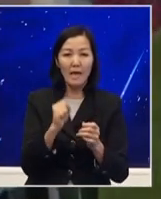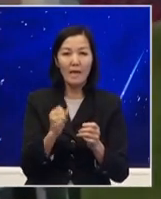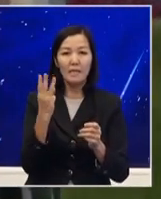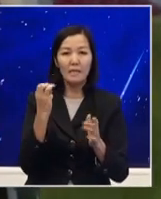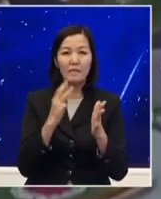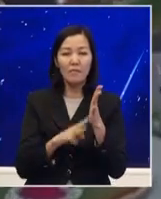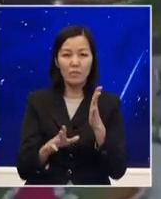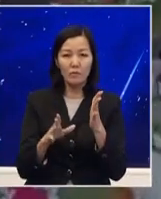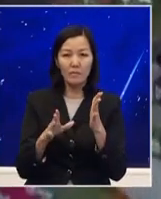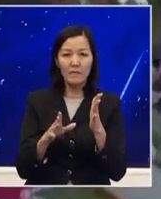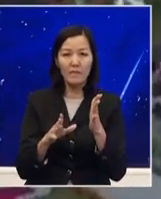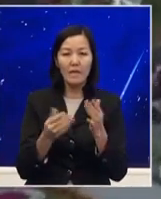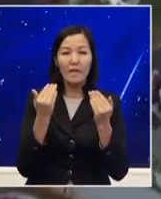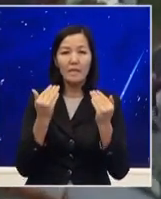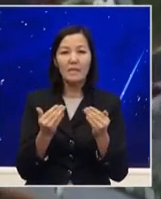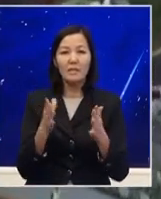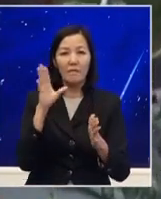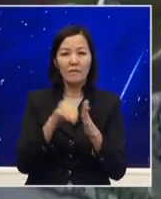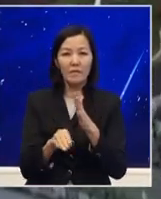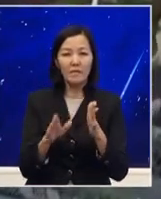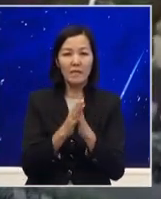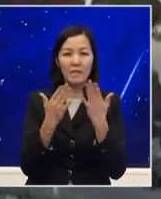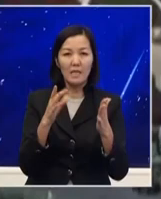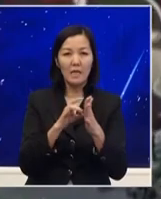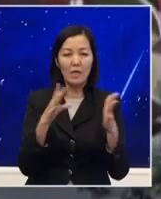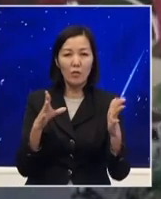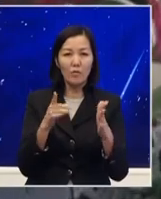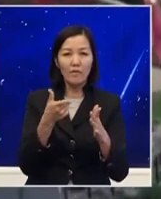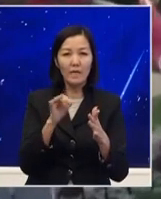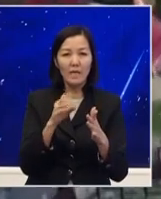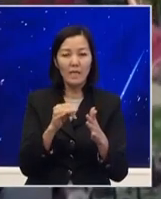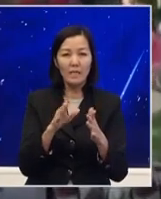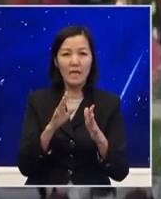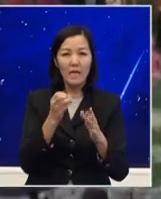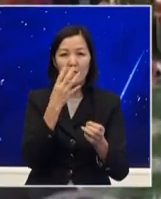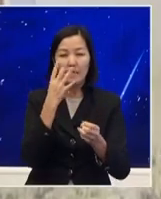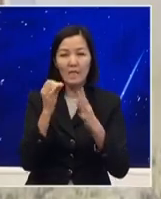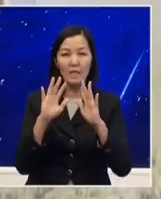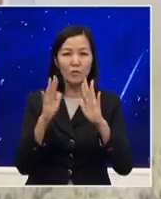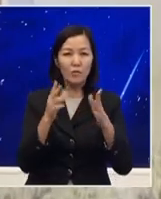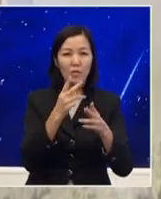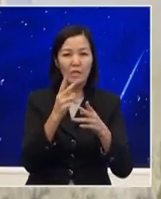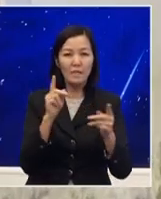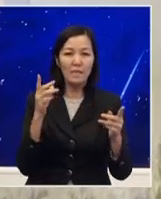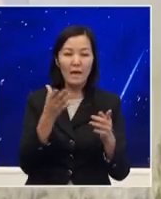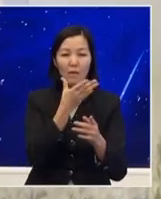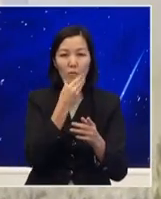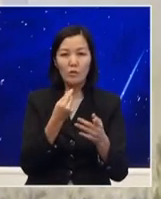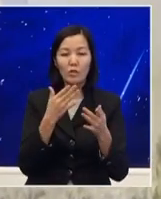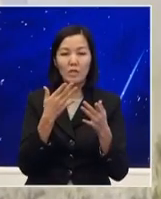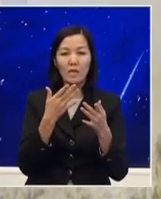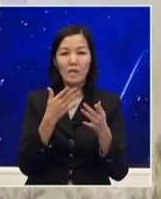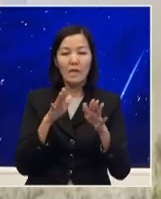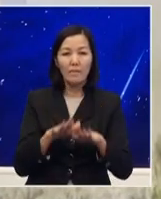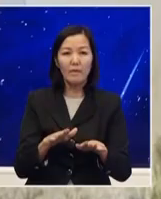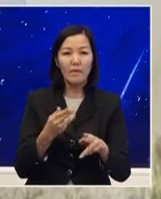данная масштабная инсталляция внесена в Книгу рекордов Гиннесса. Сад чудес – одно из любимых мест для встреч и прогулок. Каждый сезон,